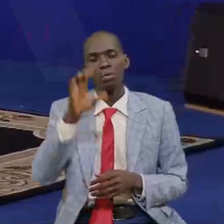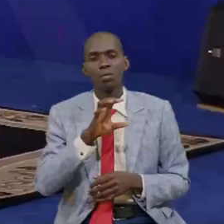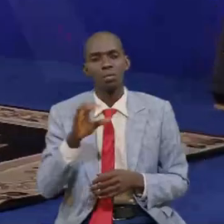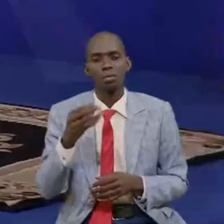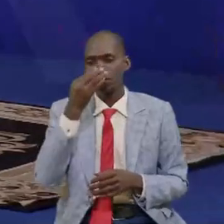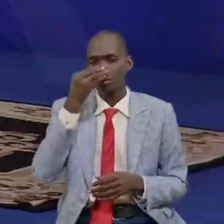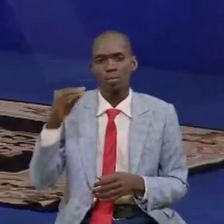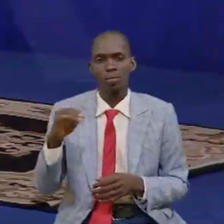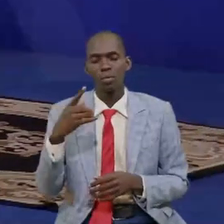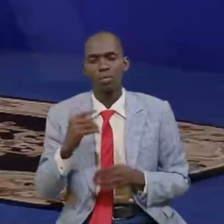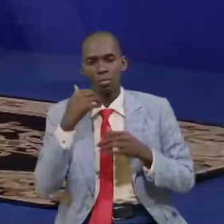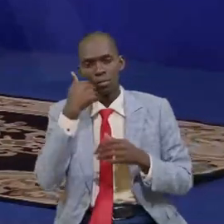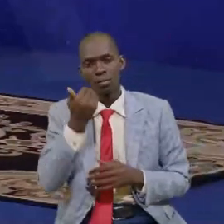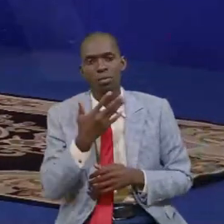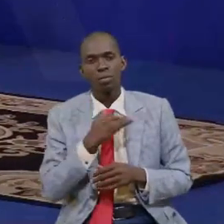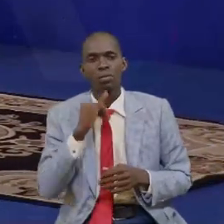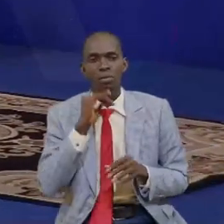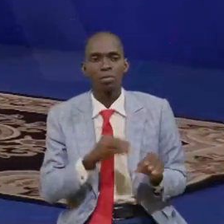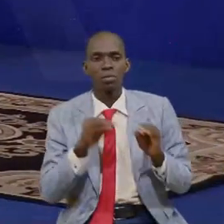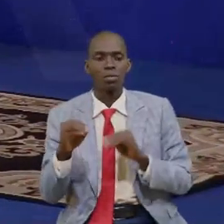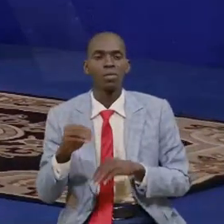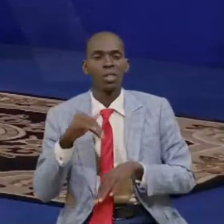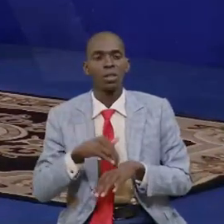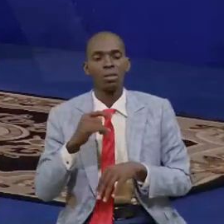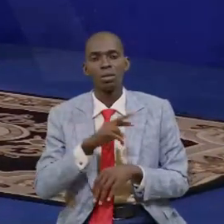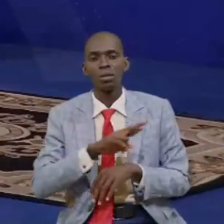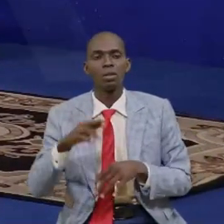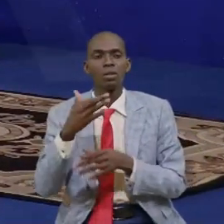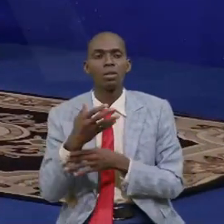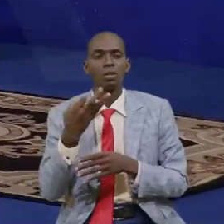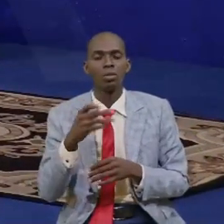et s'est assis à la droite du trône de Dieu.